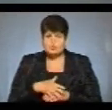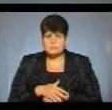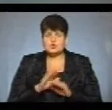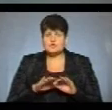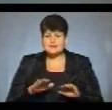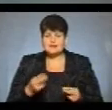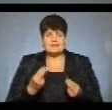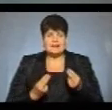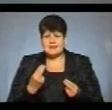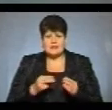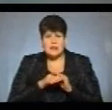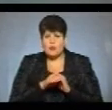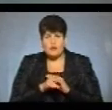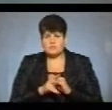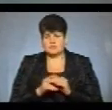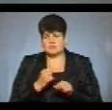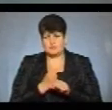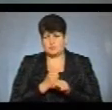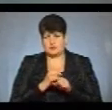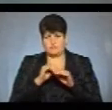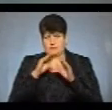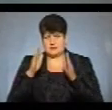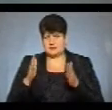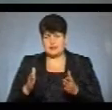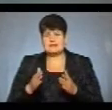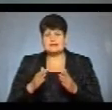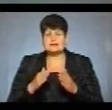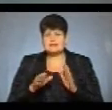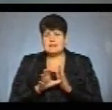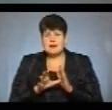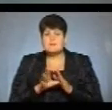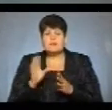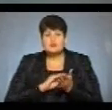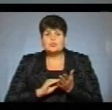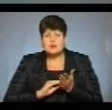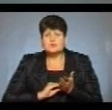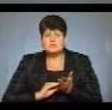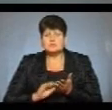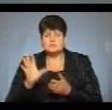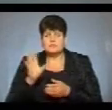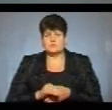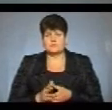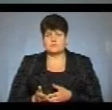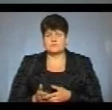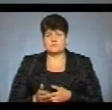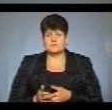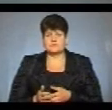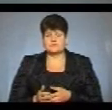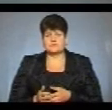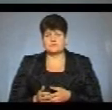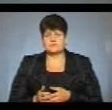не гралися, не ховали хованки в підстанціях. Це ми, де ми тільки можемо, по газетах скрізь пишемо. Діти не гралися. Ви